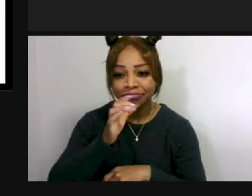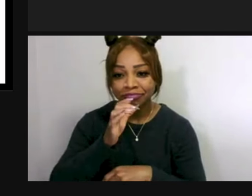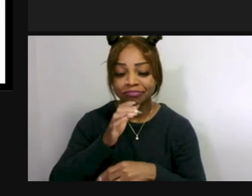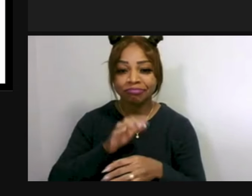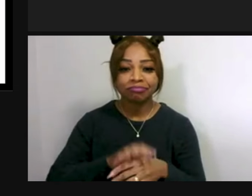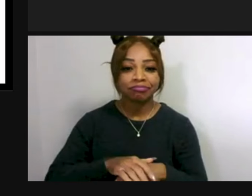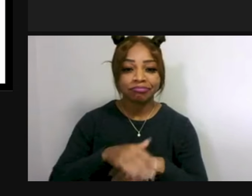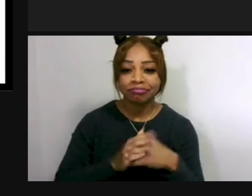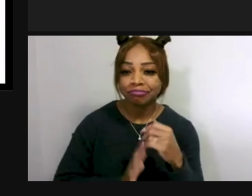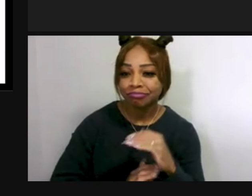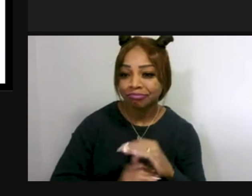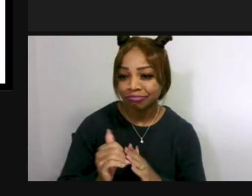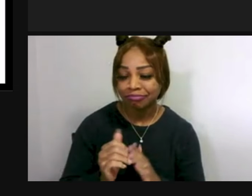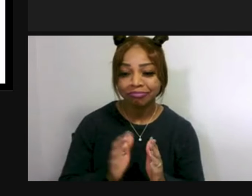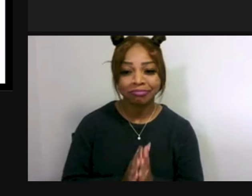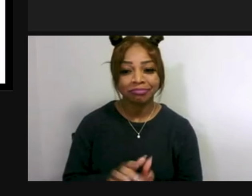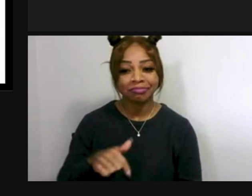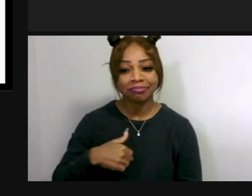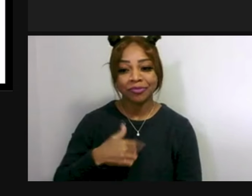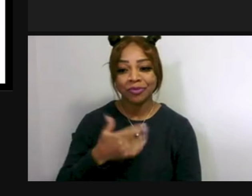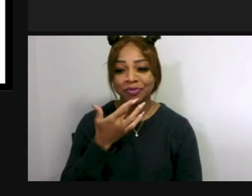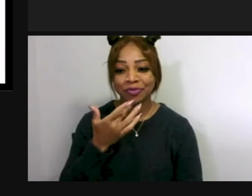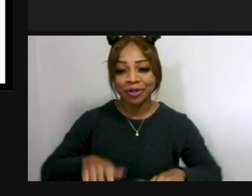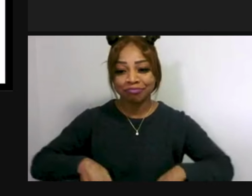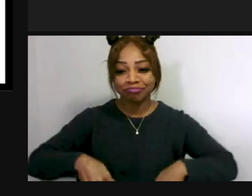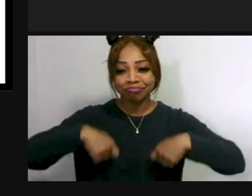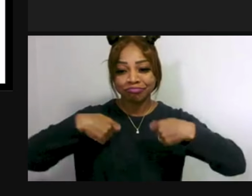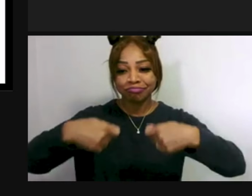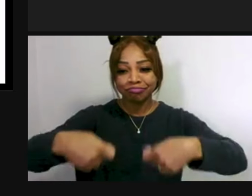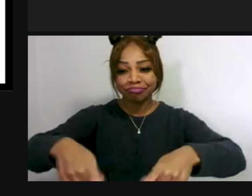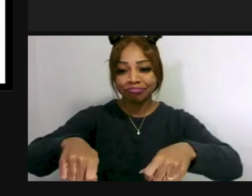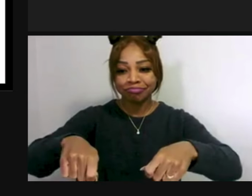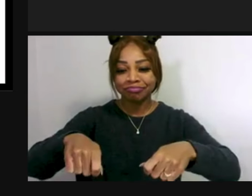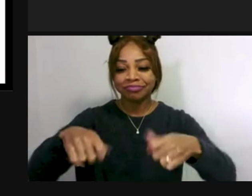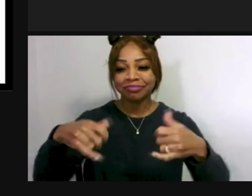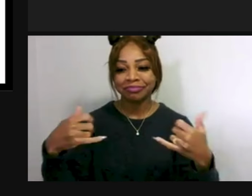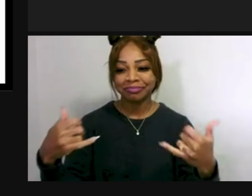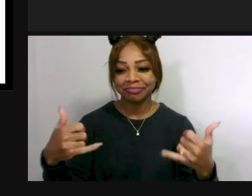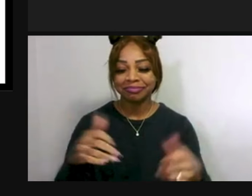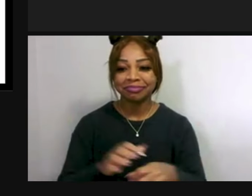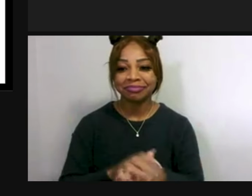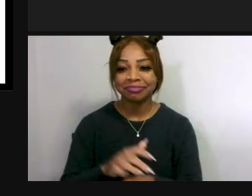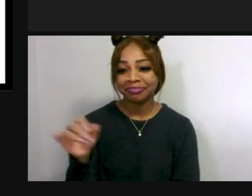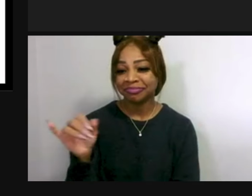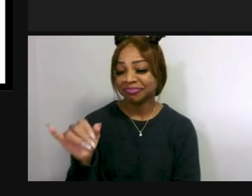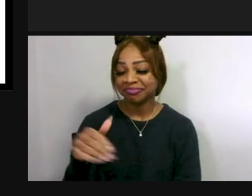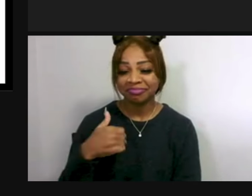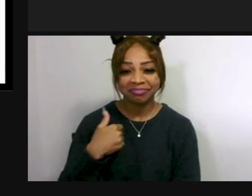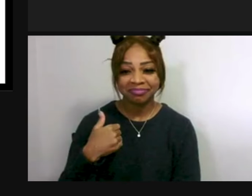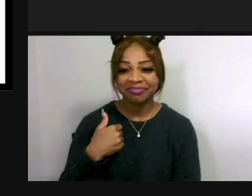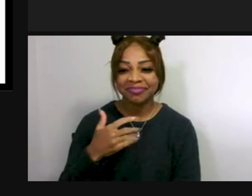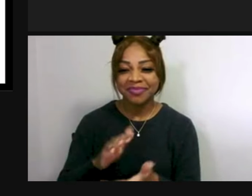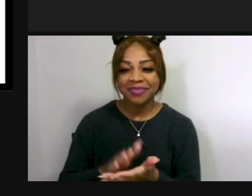et d'être confortable. J'ai ma couverture sur mes jambes